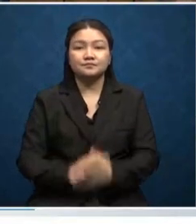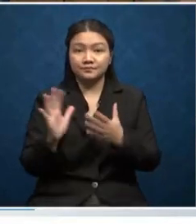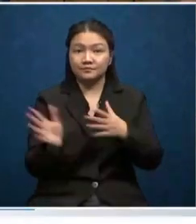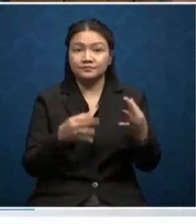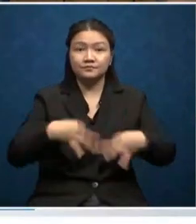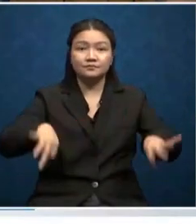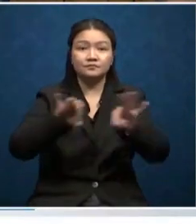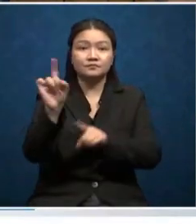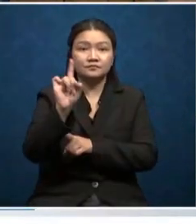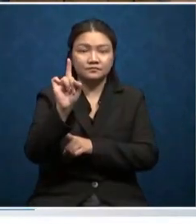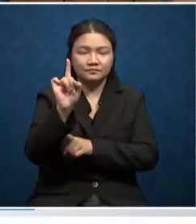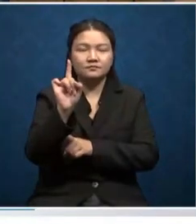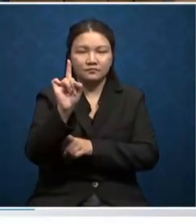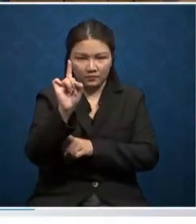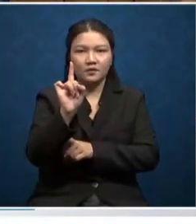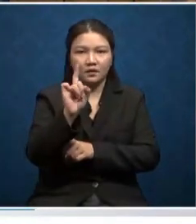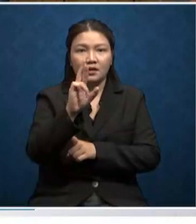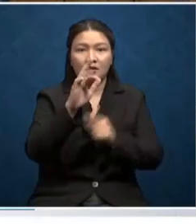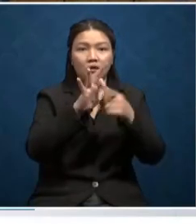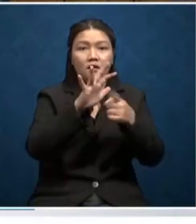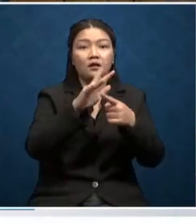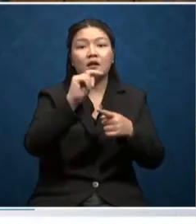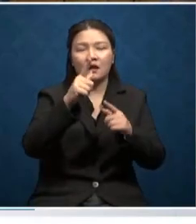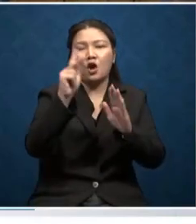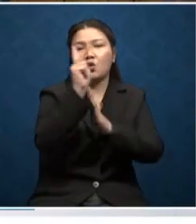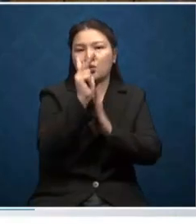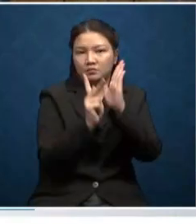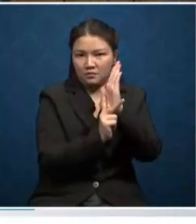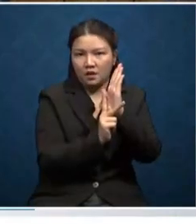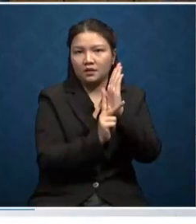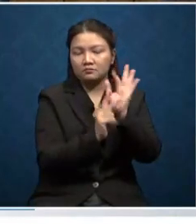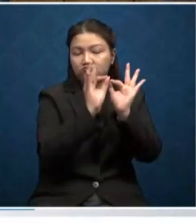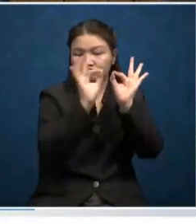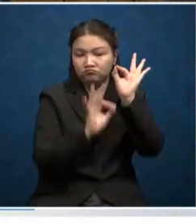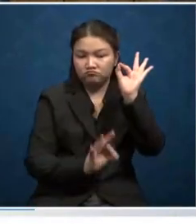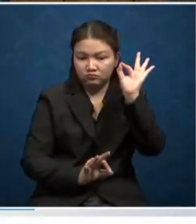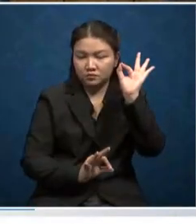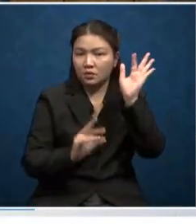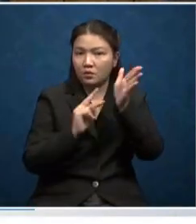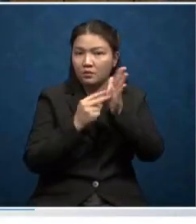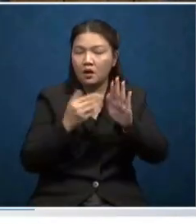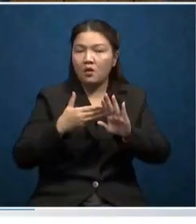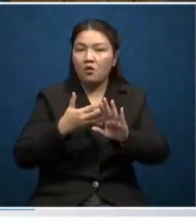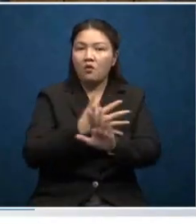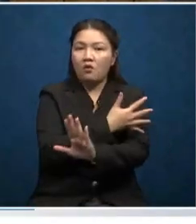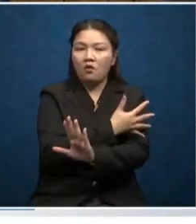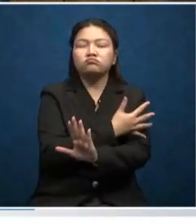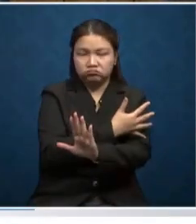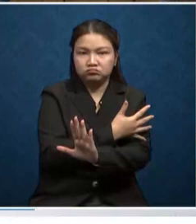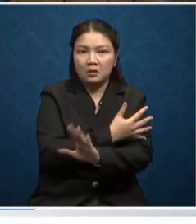สุดก็คือเป็นร่างกฎหมายที่ไม่ใช่มีความเป็นมาแค่ 1ปี